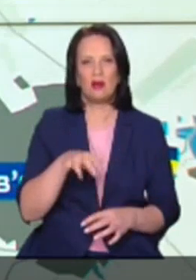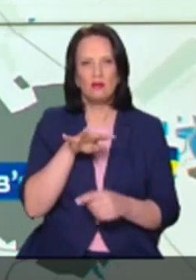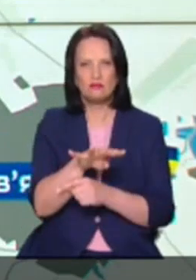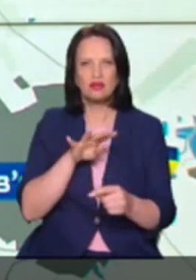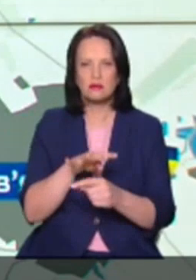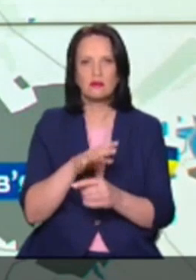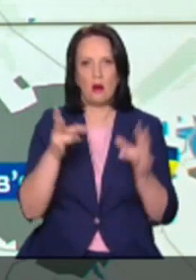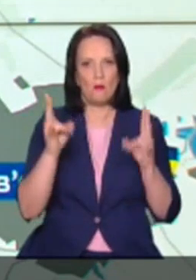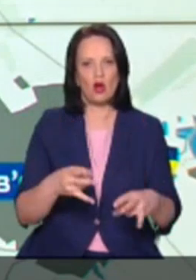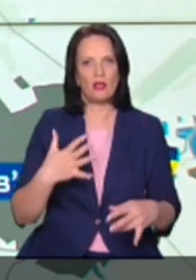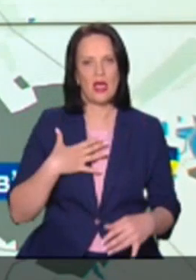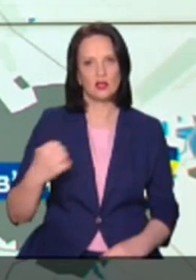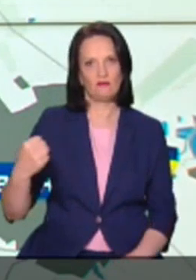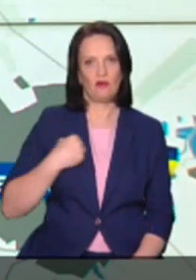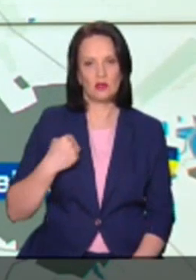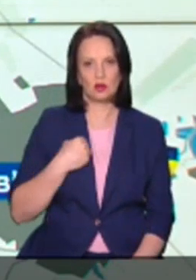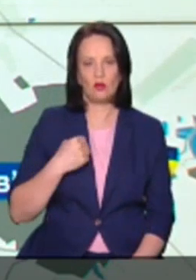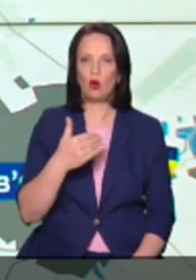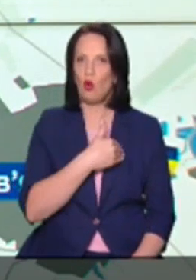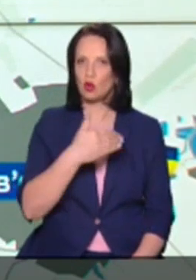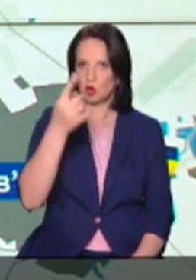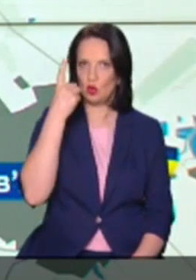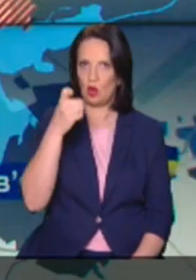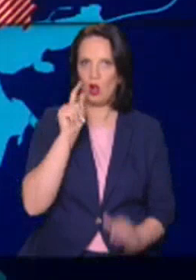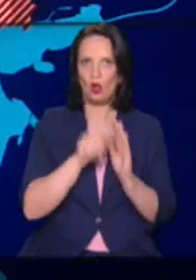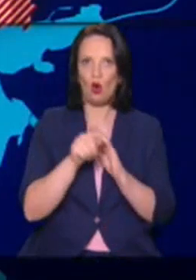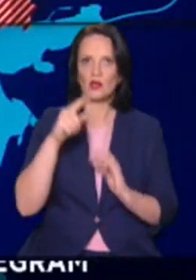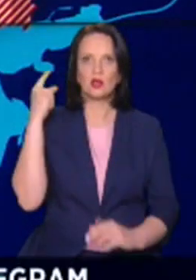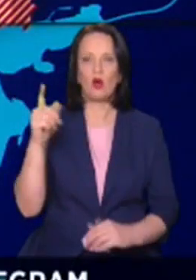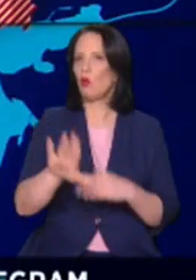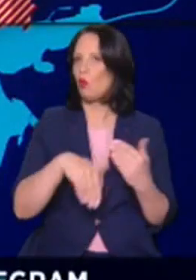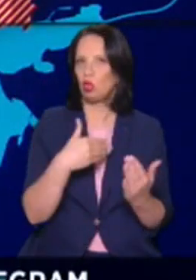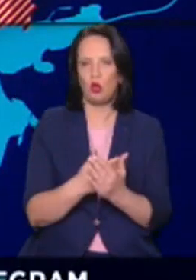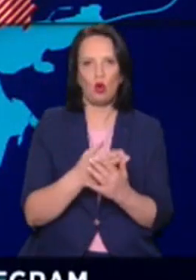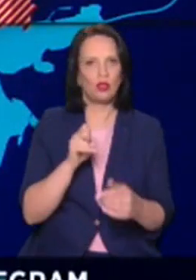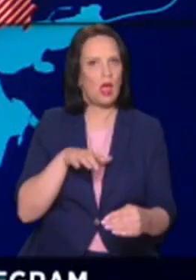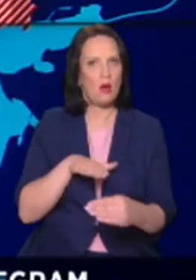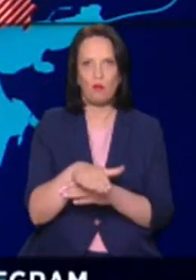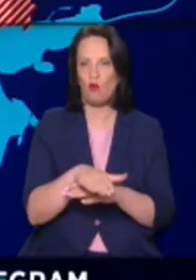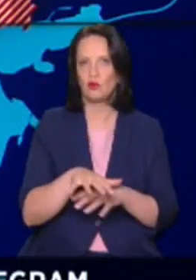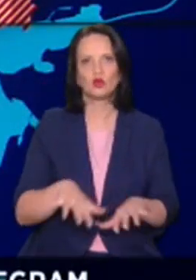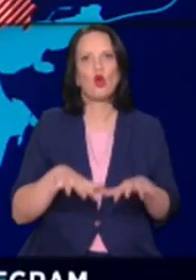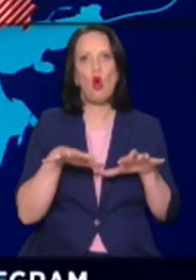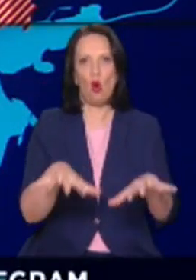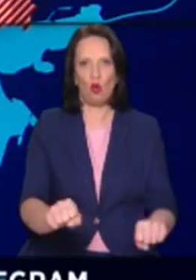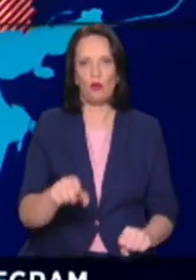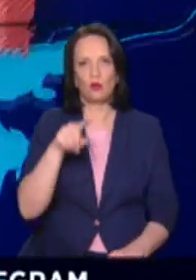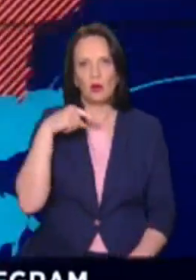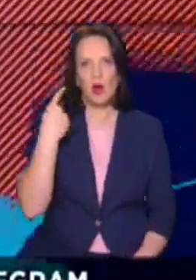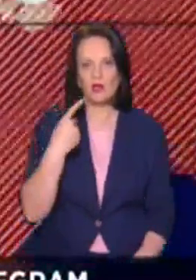поразки нашим військовим. Ну, хочу нагадати, що Луганська область досі не повністю окупована російськими